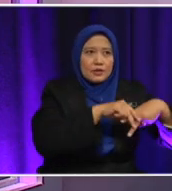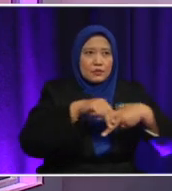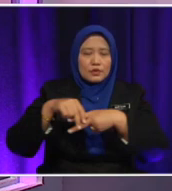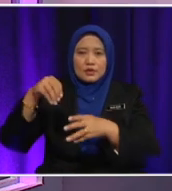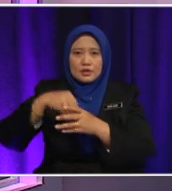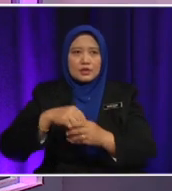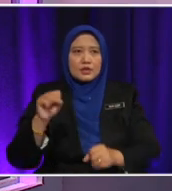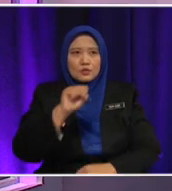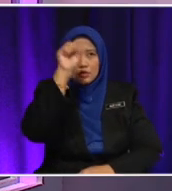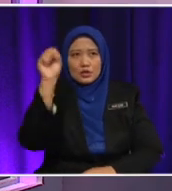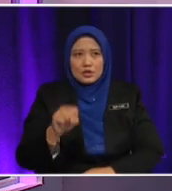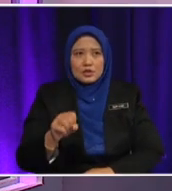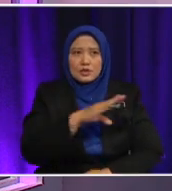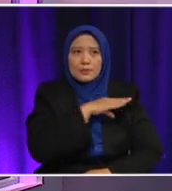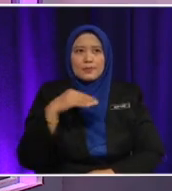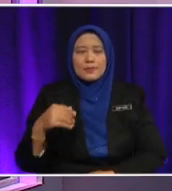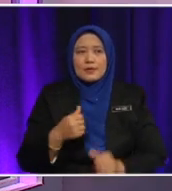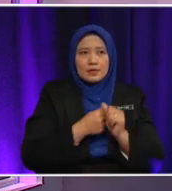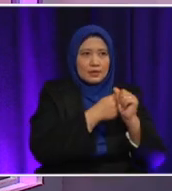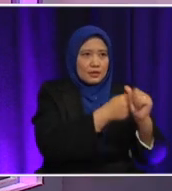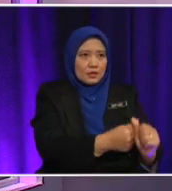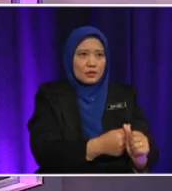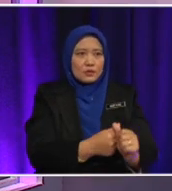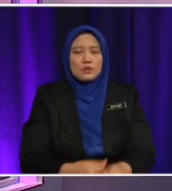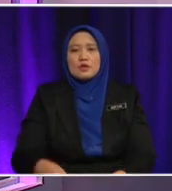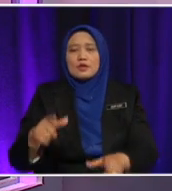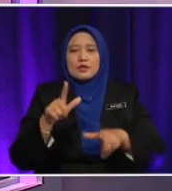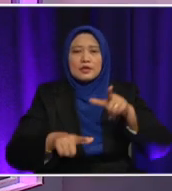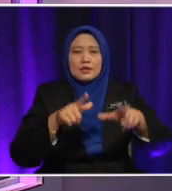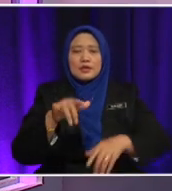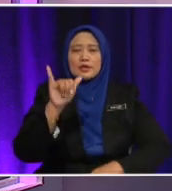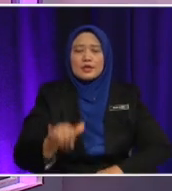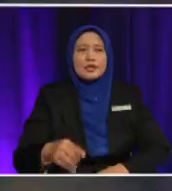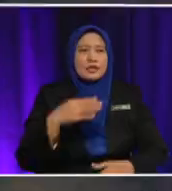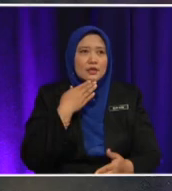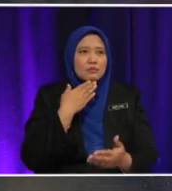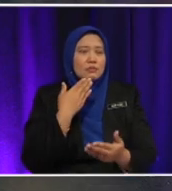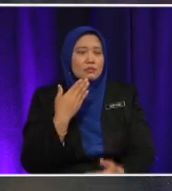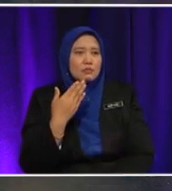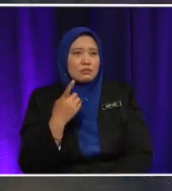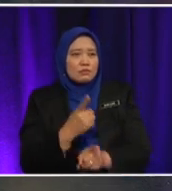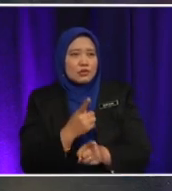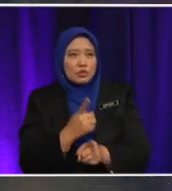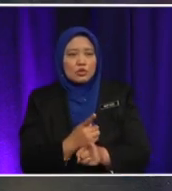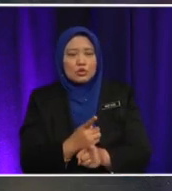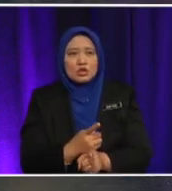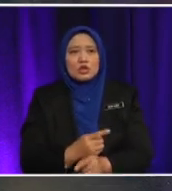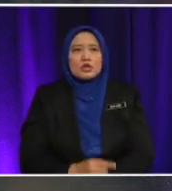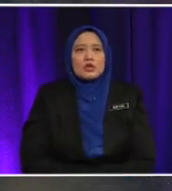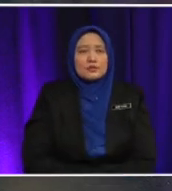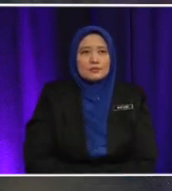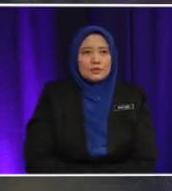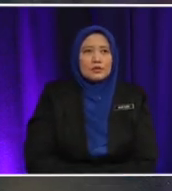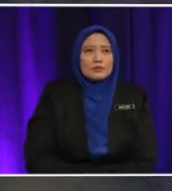yang betul lah kalau untuk perhitungan itu yang tadi saya beritahu mereka tuh ikut saja ya Yang penting baca persoalan dan bagi paham Insyaallah